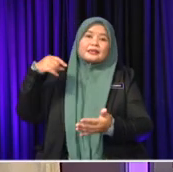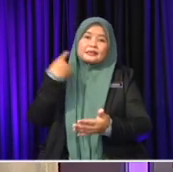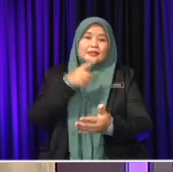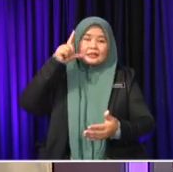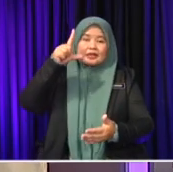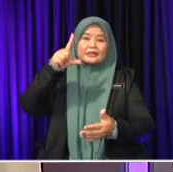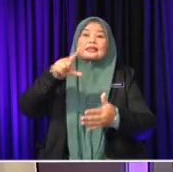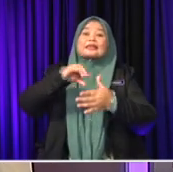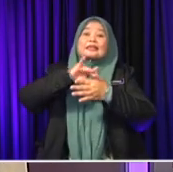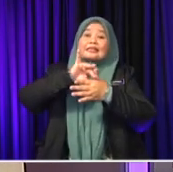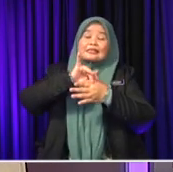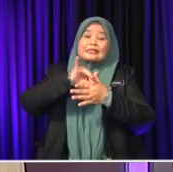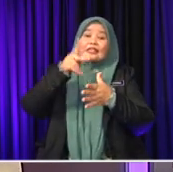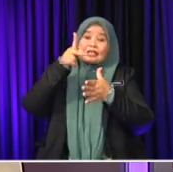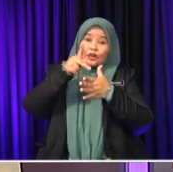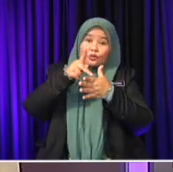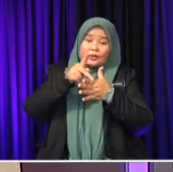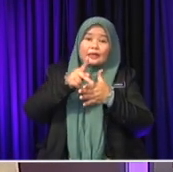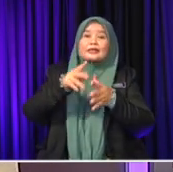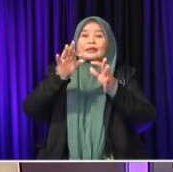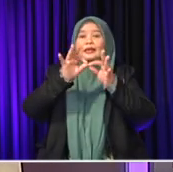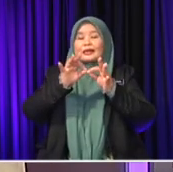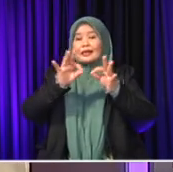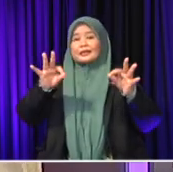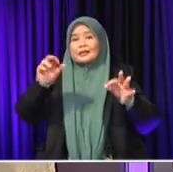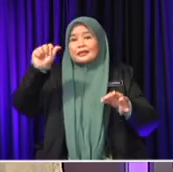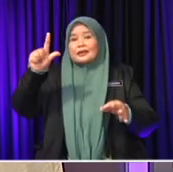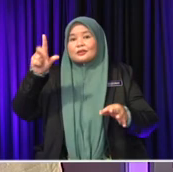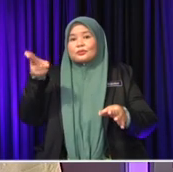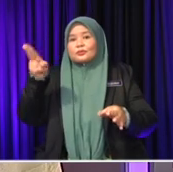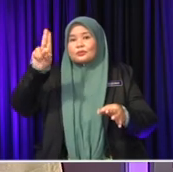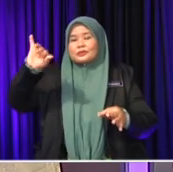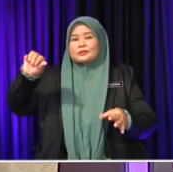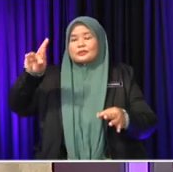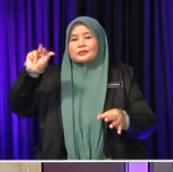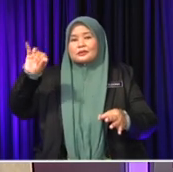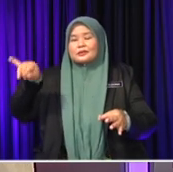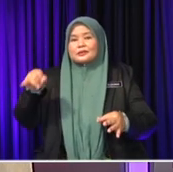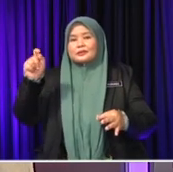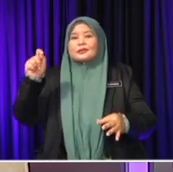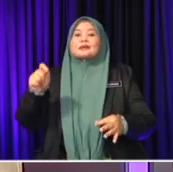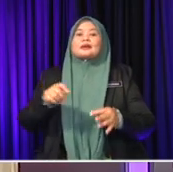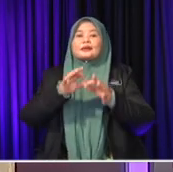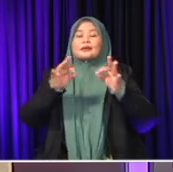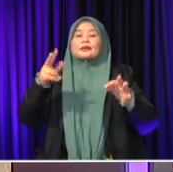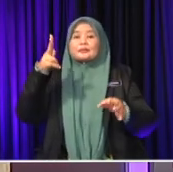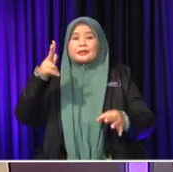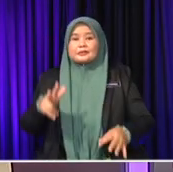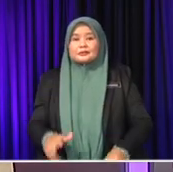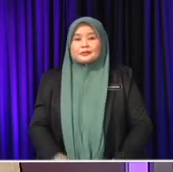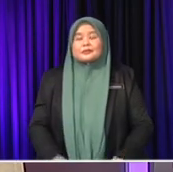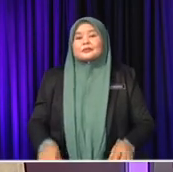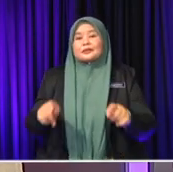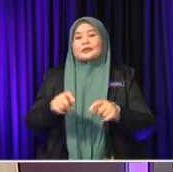lihat isi kandungan surah al-hujurat ayat 13 seperti yang disebutkan oleh Abah Lukman tadi